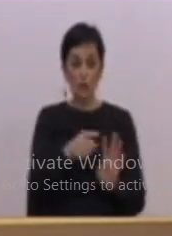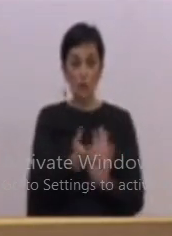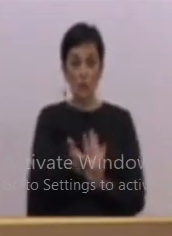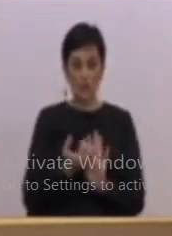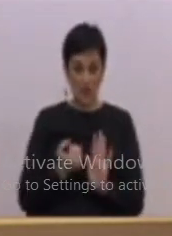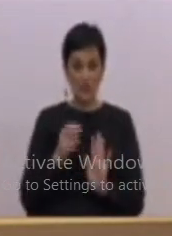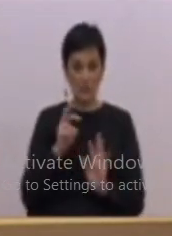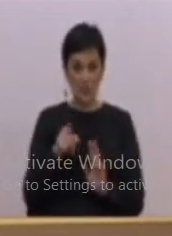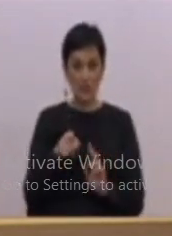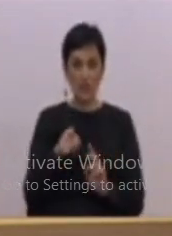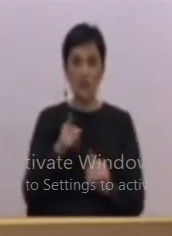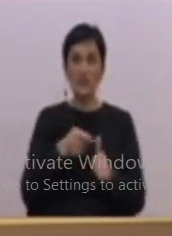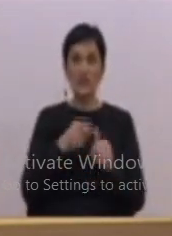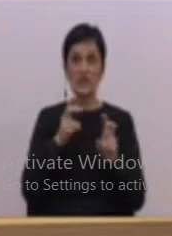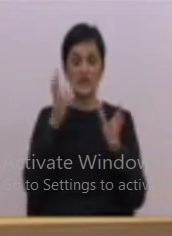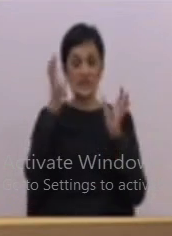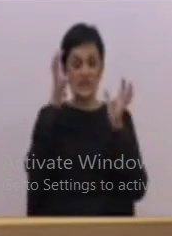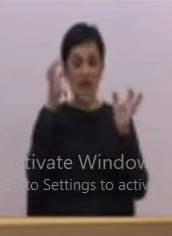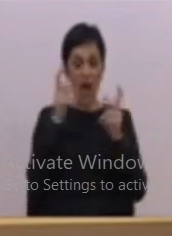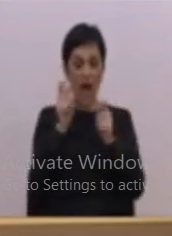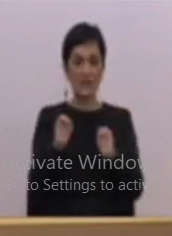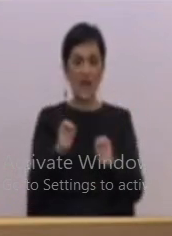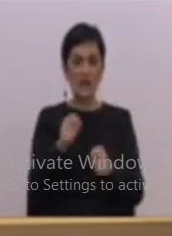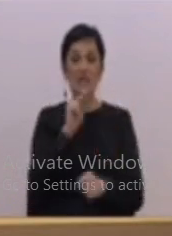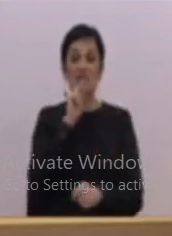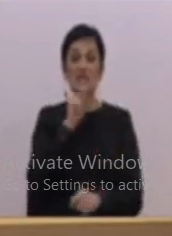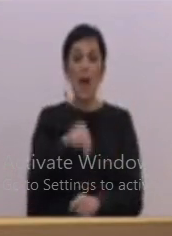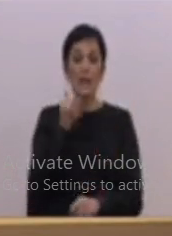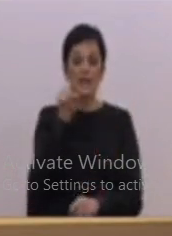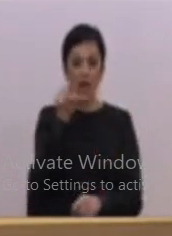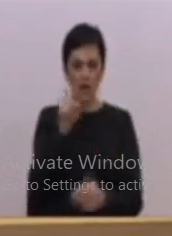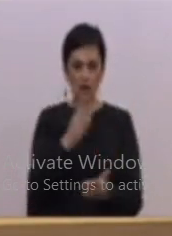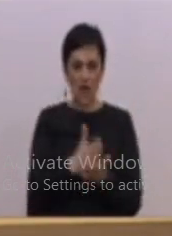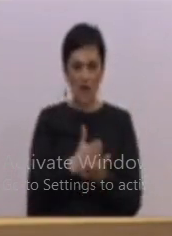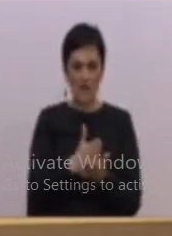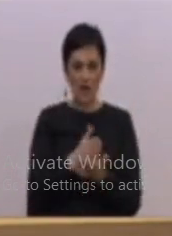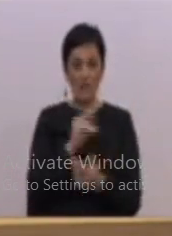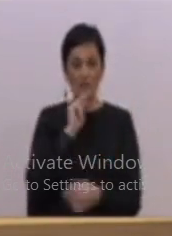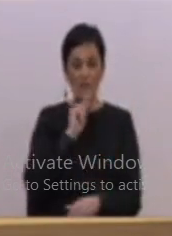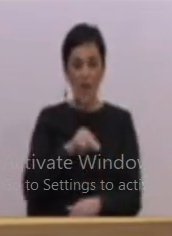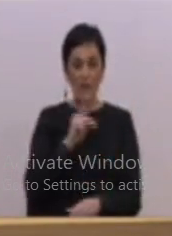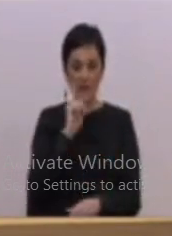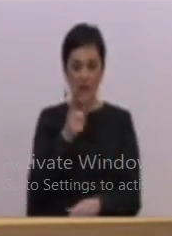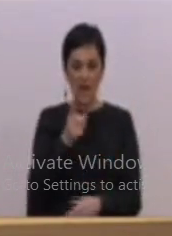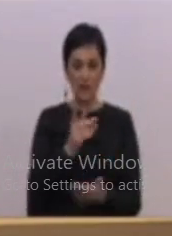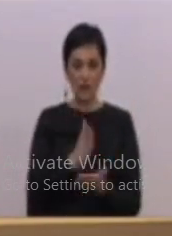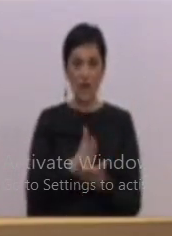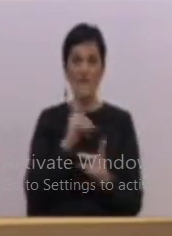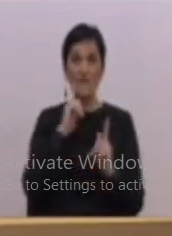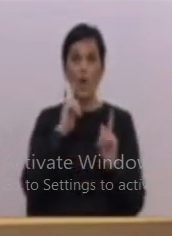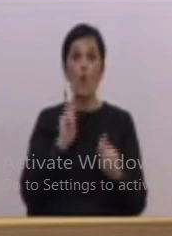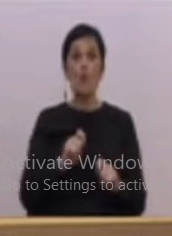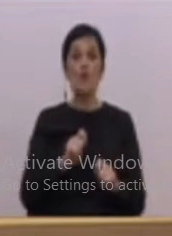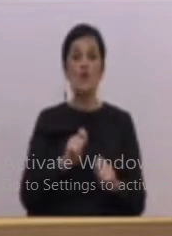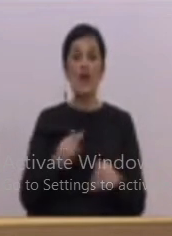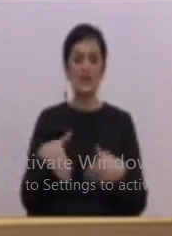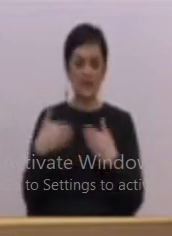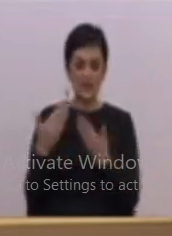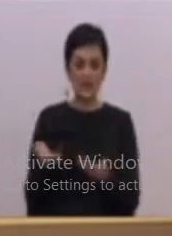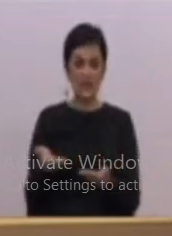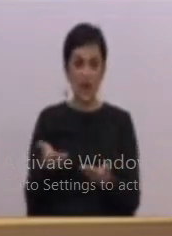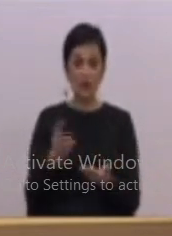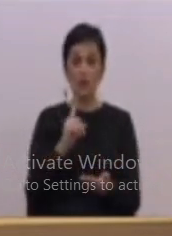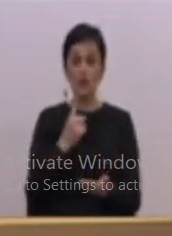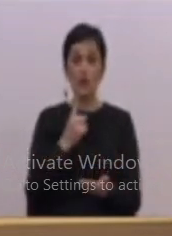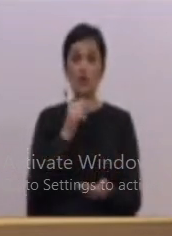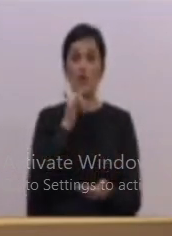tken uzodet satanistebi. Damnashave khart. Damnashave khart Ukrainis tsinashe imito ro ak